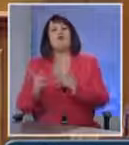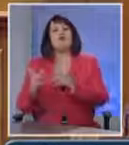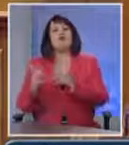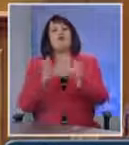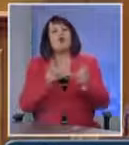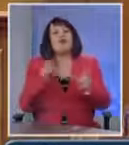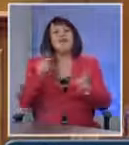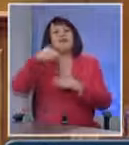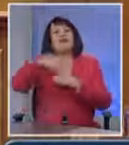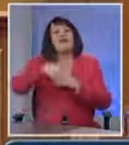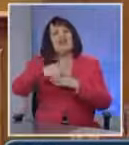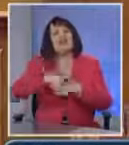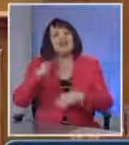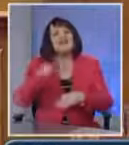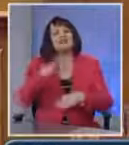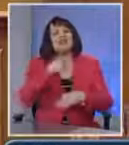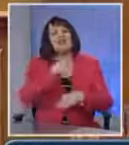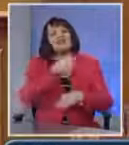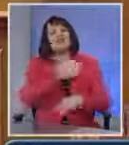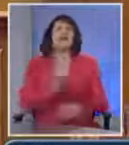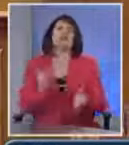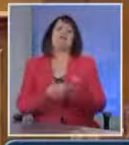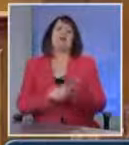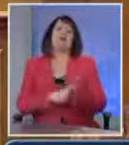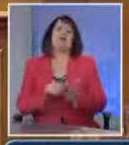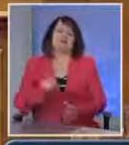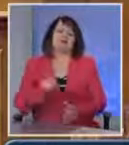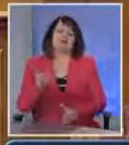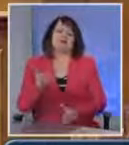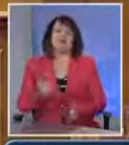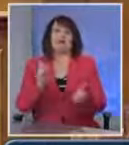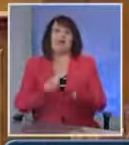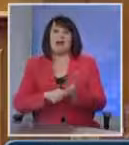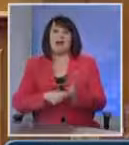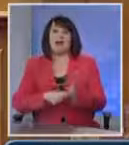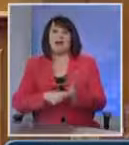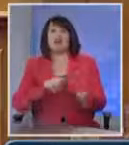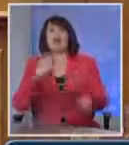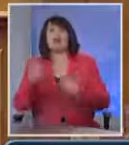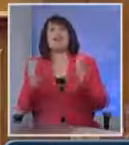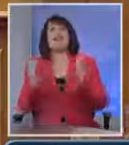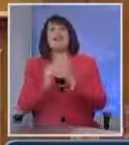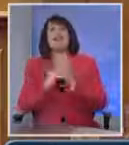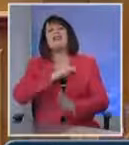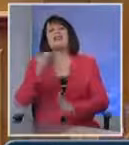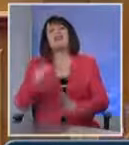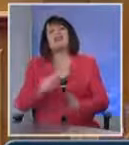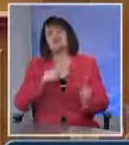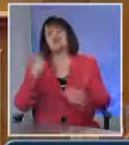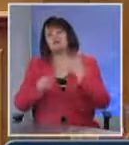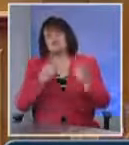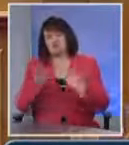τις μεταμεσονύχτιες εκπομπές. Και πρέπει να ξοδέψεις δεκάδες χιλιάδες ευρώ.